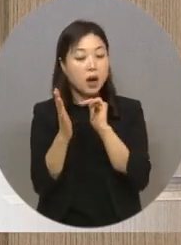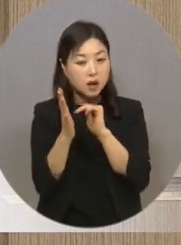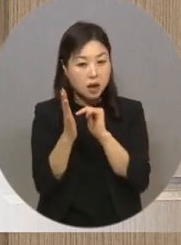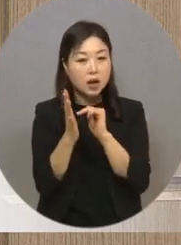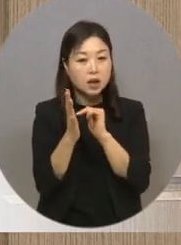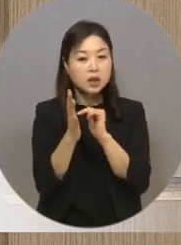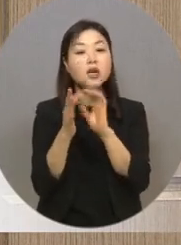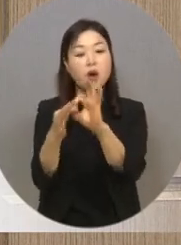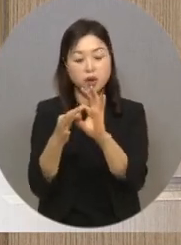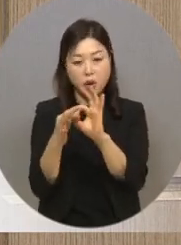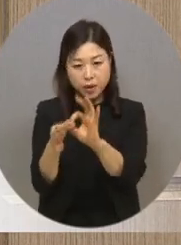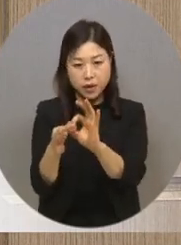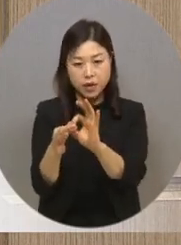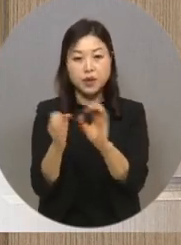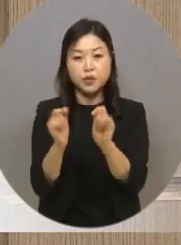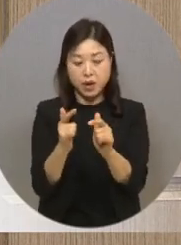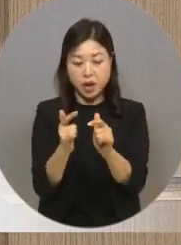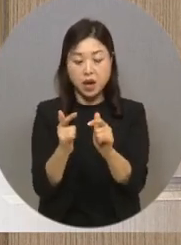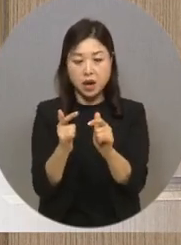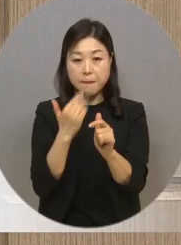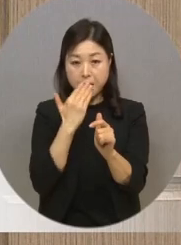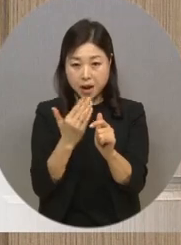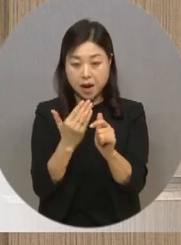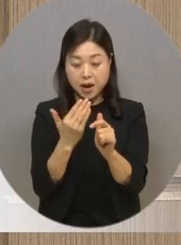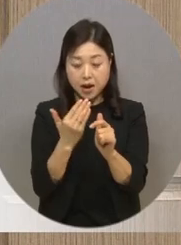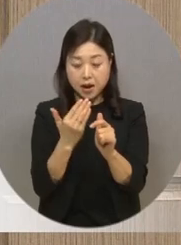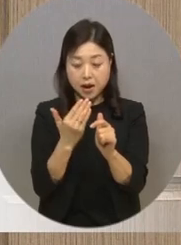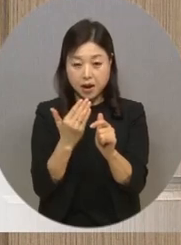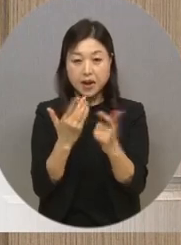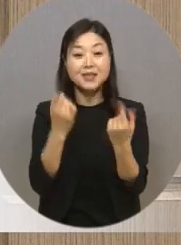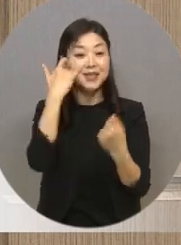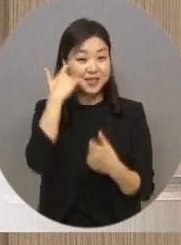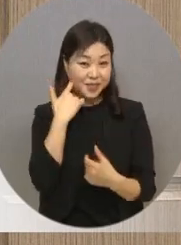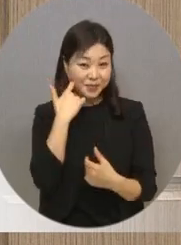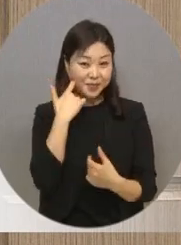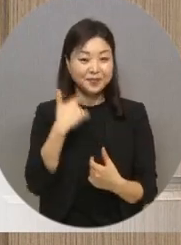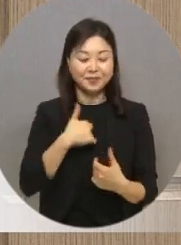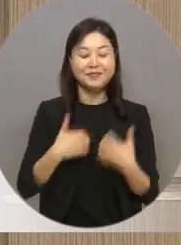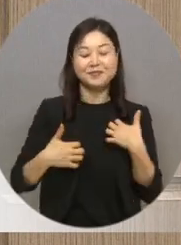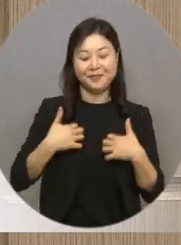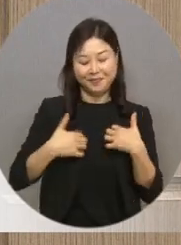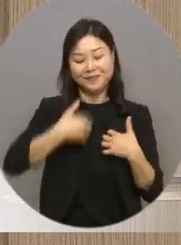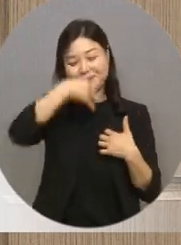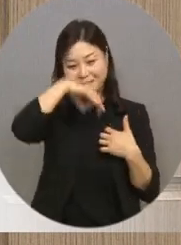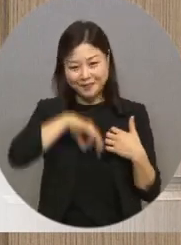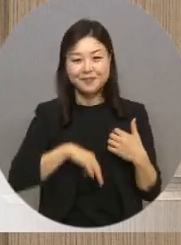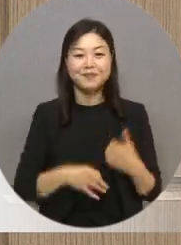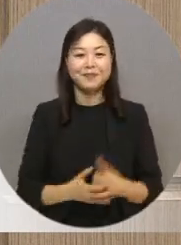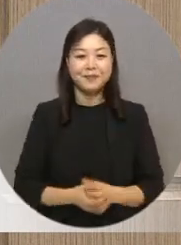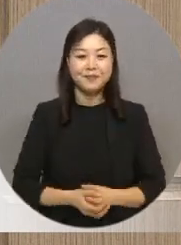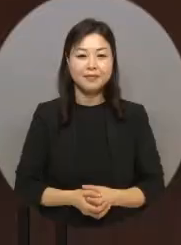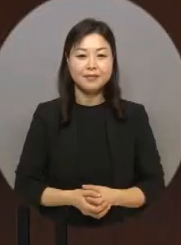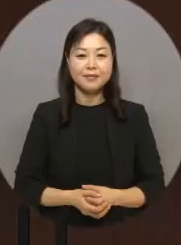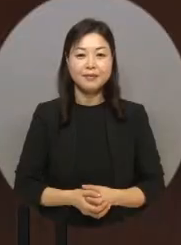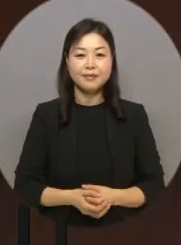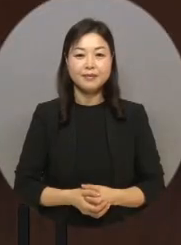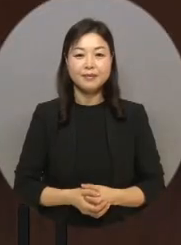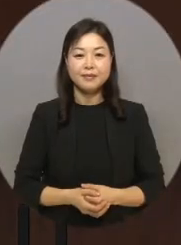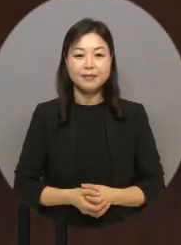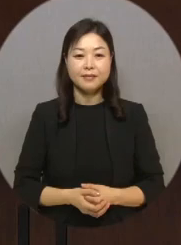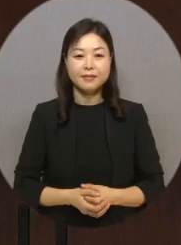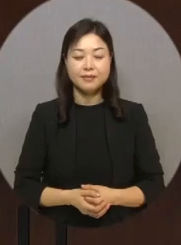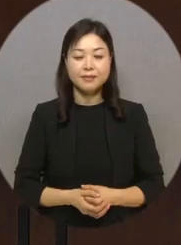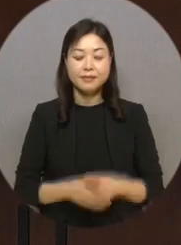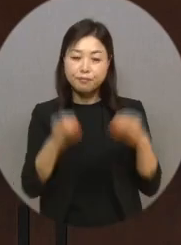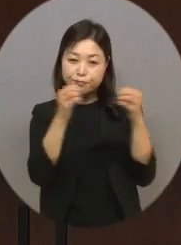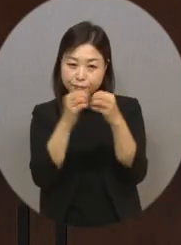장애 연결의 장이 된 것 같아서 저는 굉장히 하면서도 보람을 느껴요. 문학을